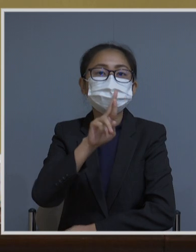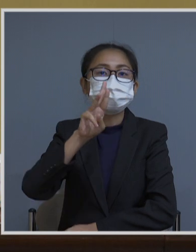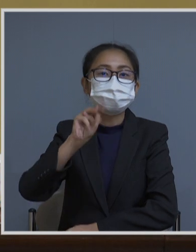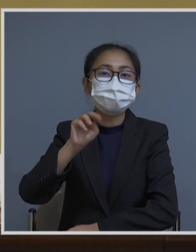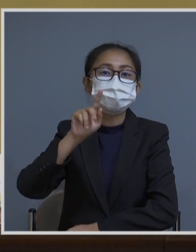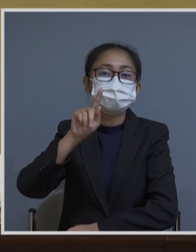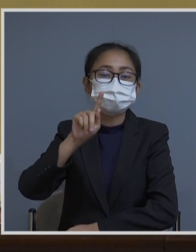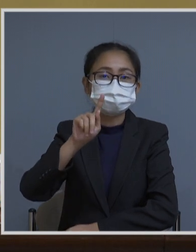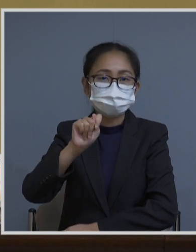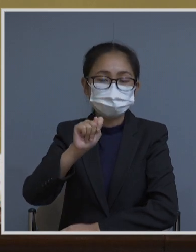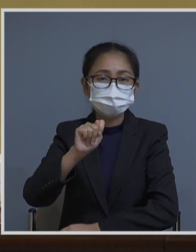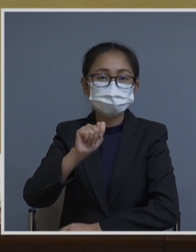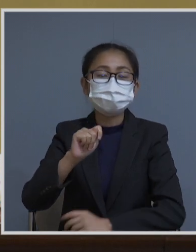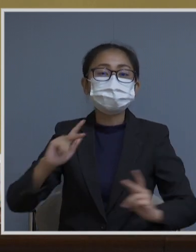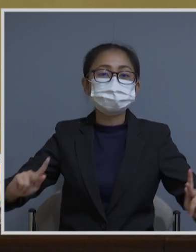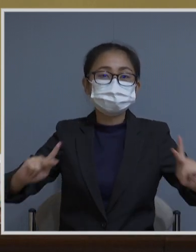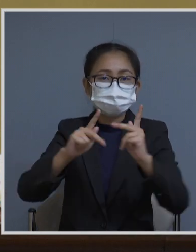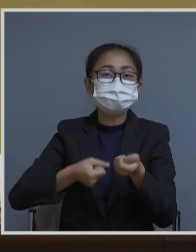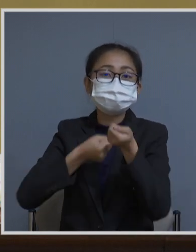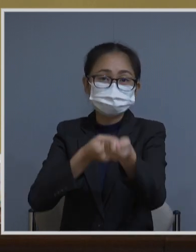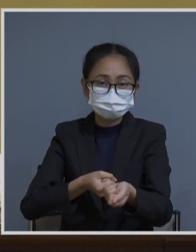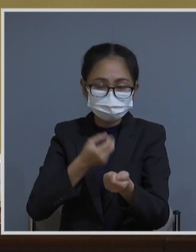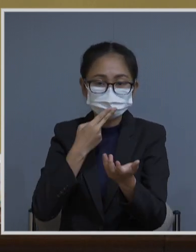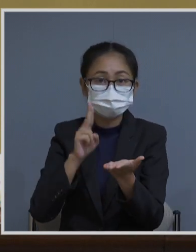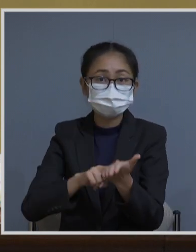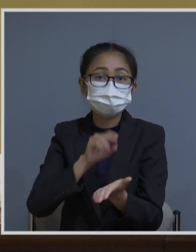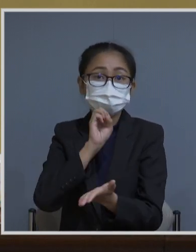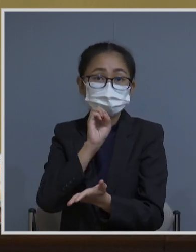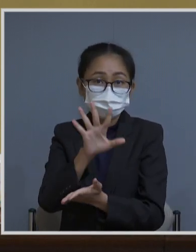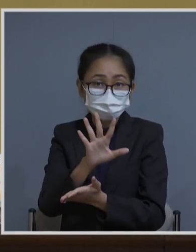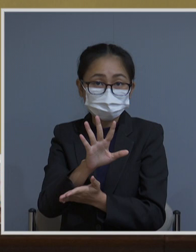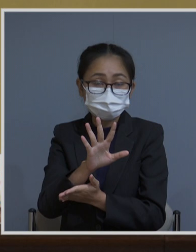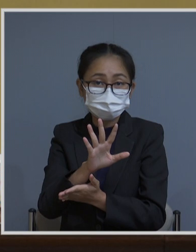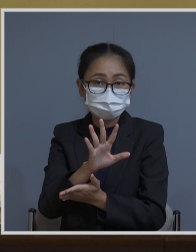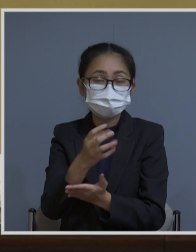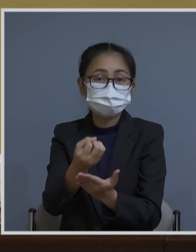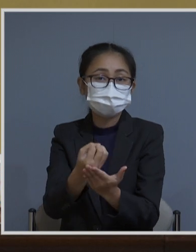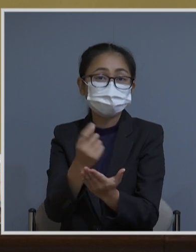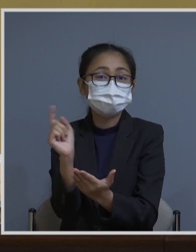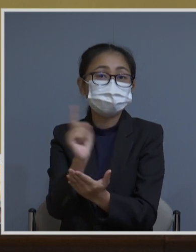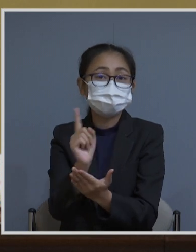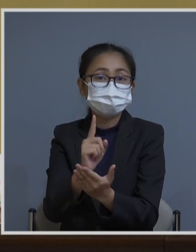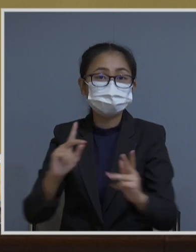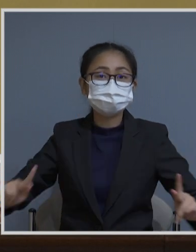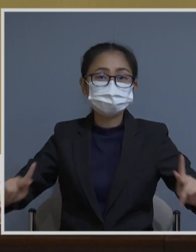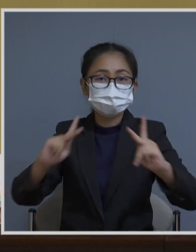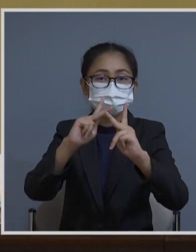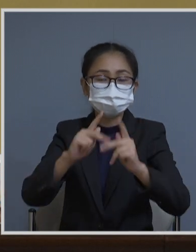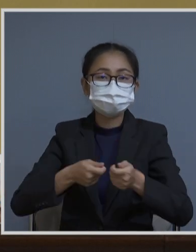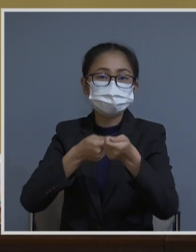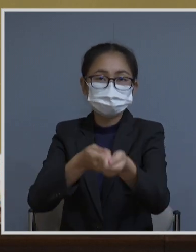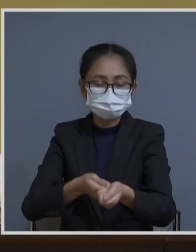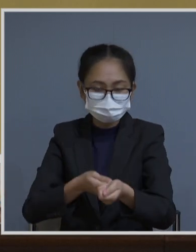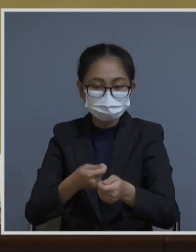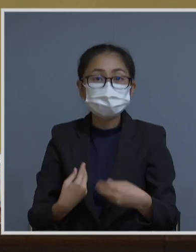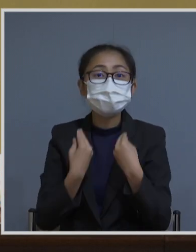นะครับได้มีหนังสือแจ้งว่าตั้งกระทู้ถามเรื่องนี้ลำตีว่าการกระทรวงเกษตรและสหกรณ์ได้มอบหมายให้เริ่ม